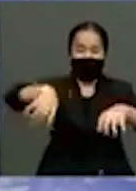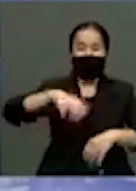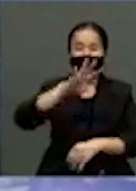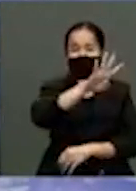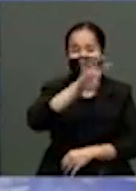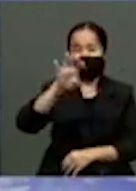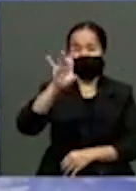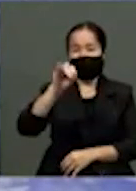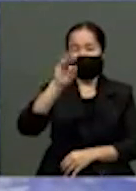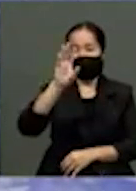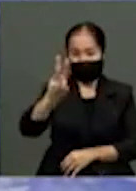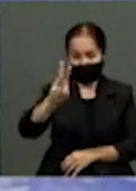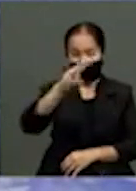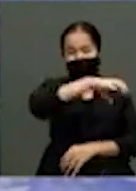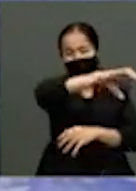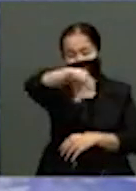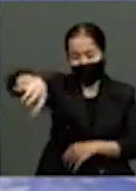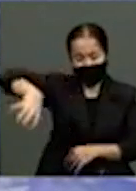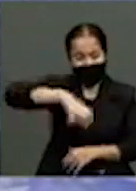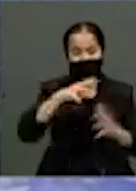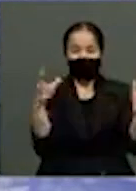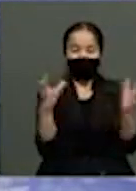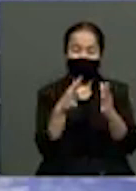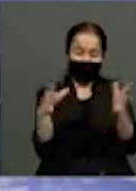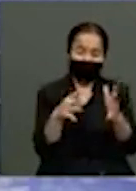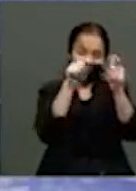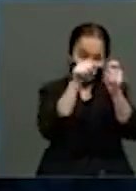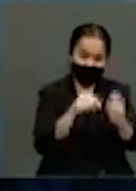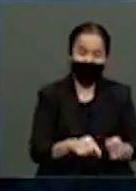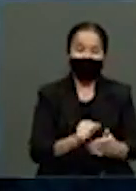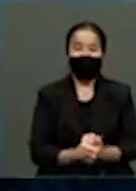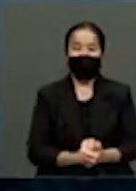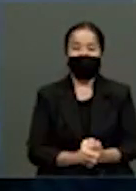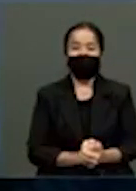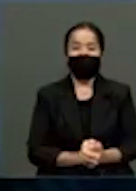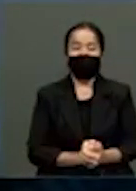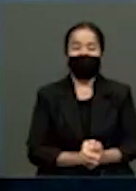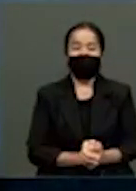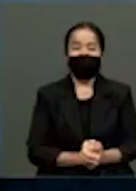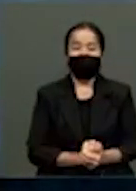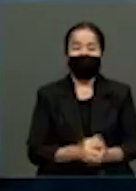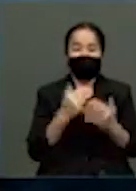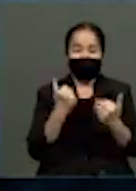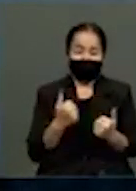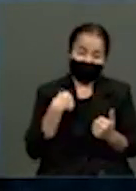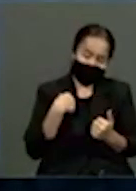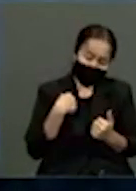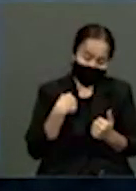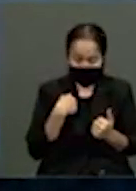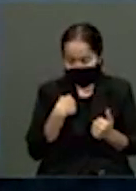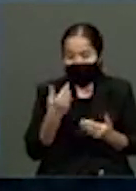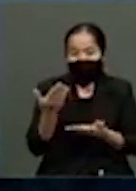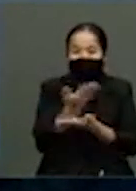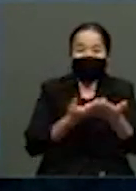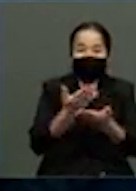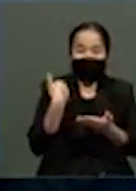486แห่งกระจายไปใน6กลุ่มเขตนะครับซึ่งจำนวนของตรงนี้นะครับได้คุยกันถึงว่ามาตร